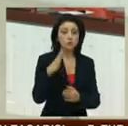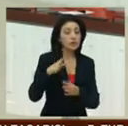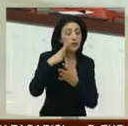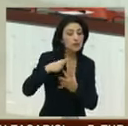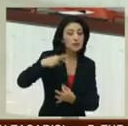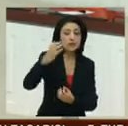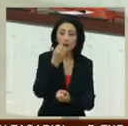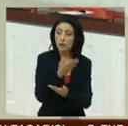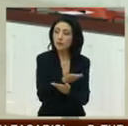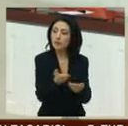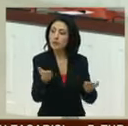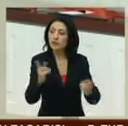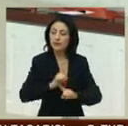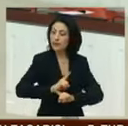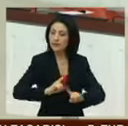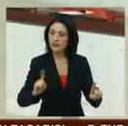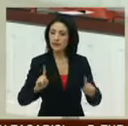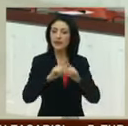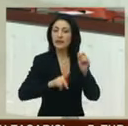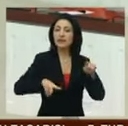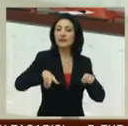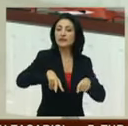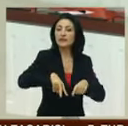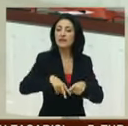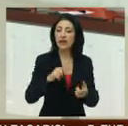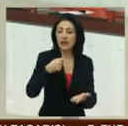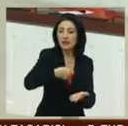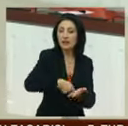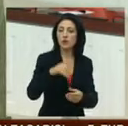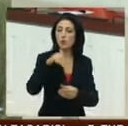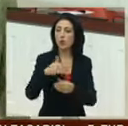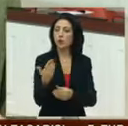ve doğaya değil, dine yatırım oy getiriyor.